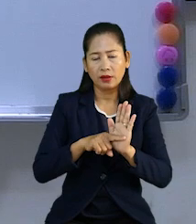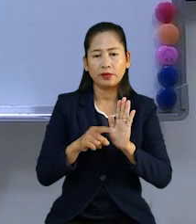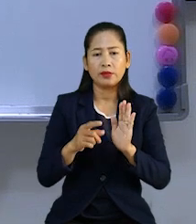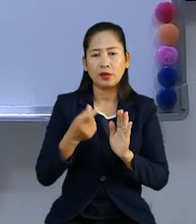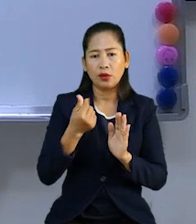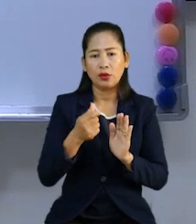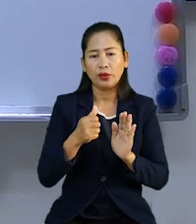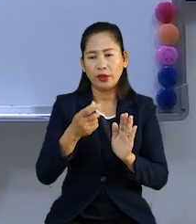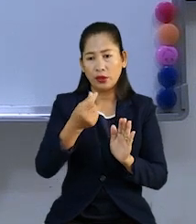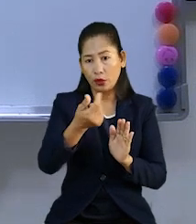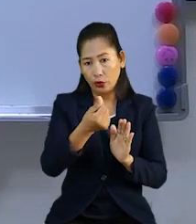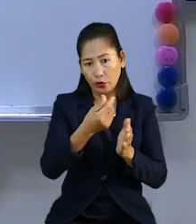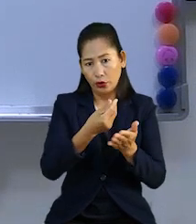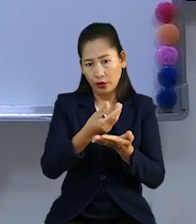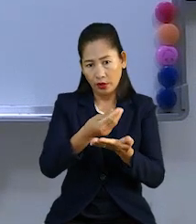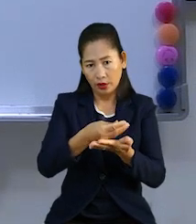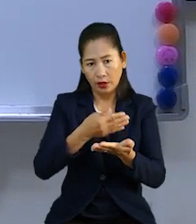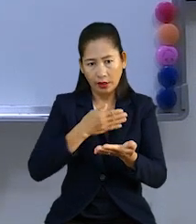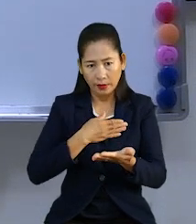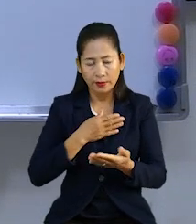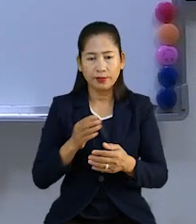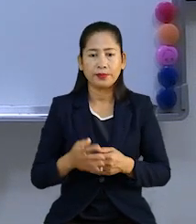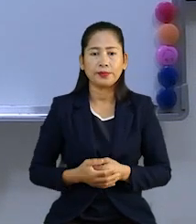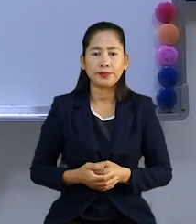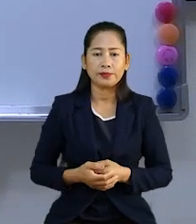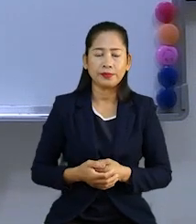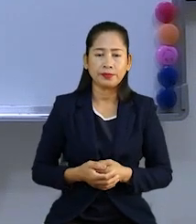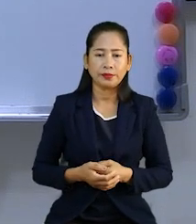chia pra ạp.